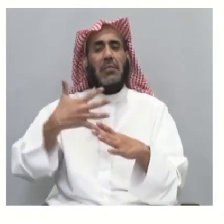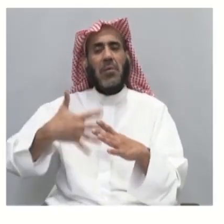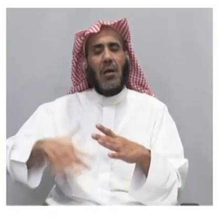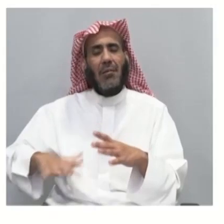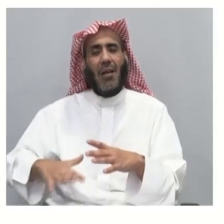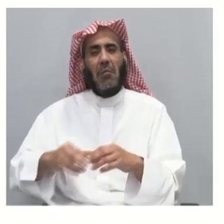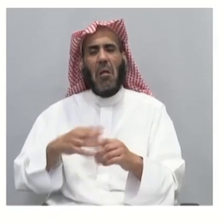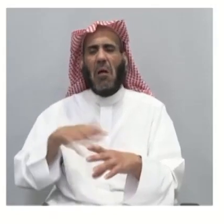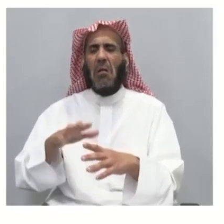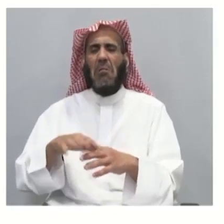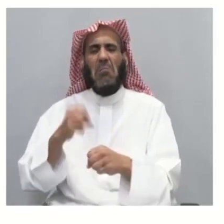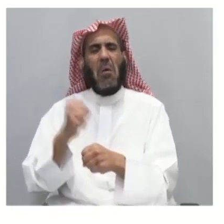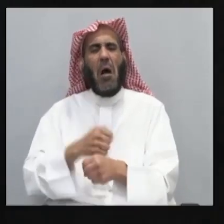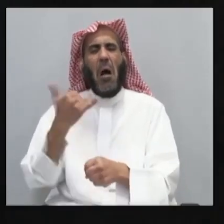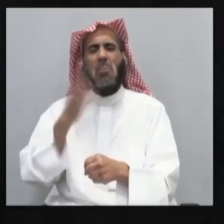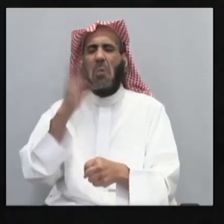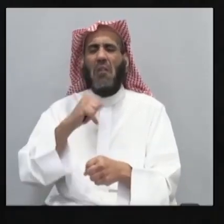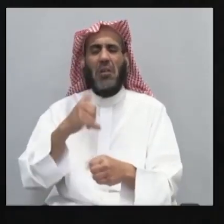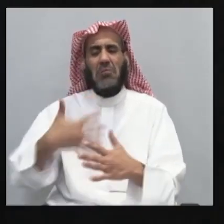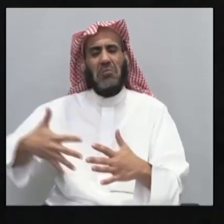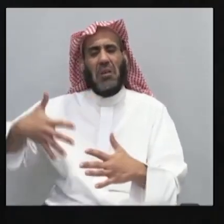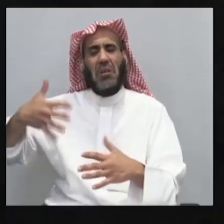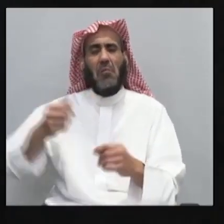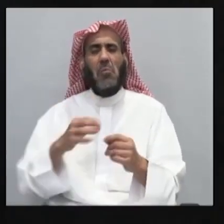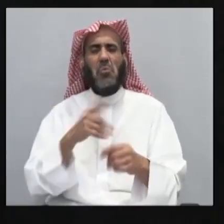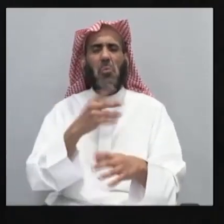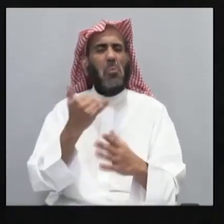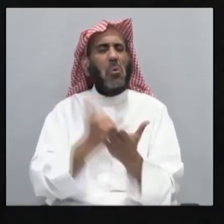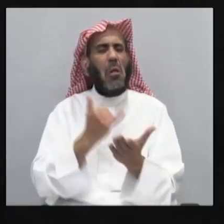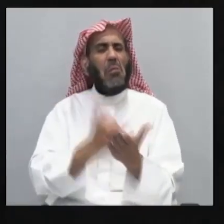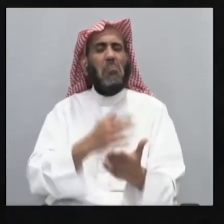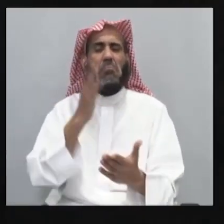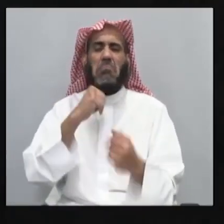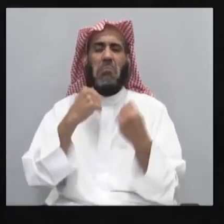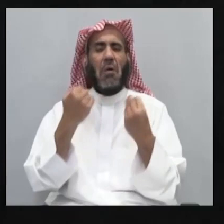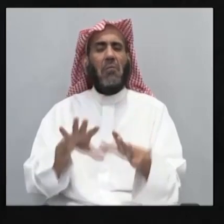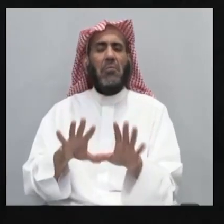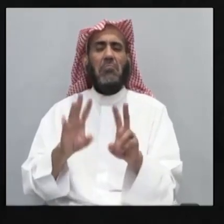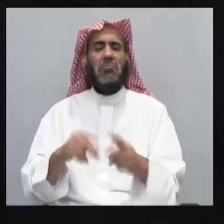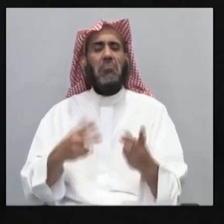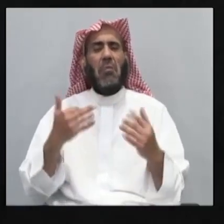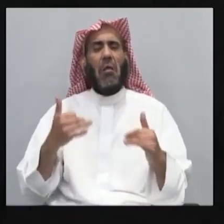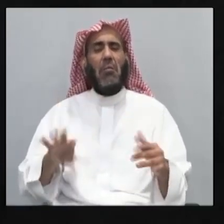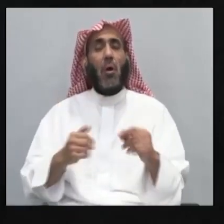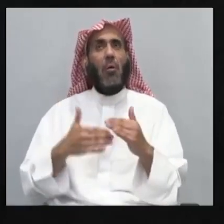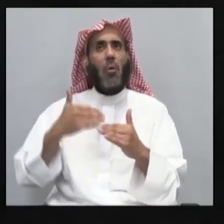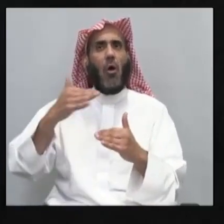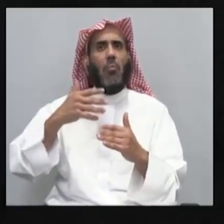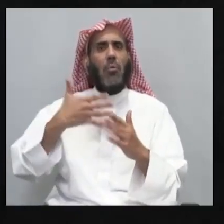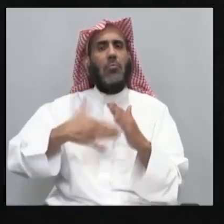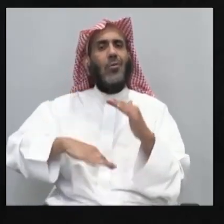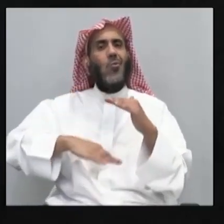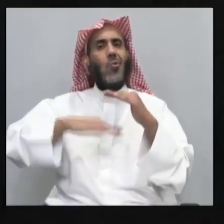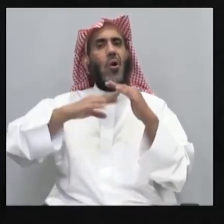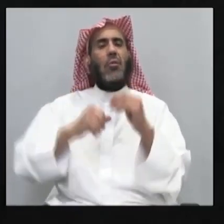لا يكلف بشيء من المهام لا يقوم بجزء من المسؤوليات التي عليه عندما يكبر وينضج و